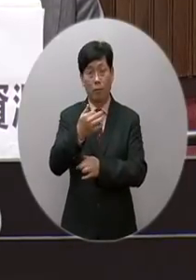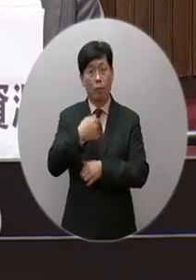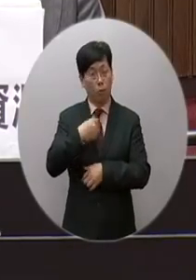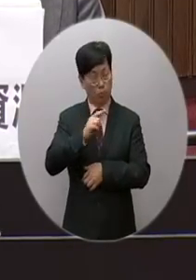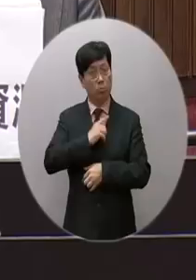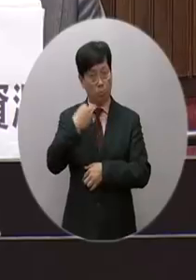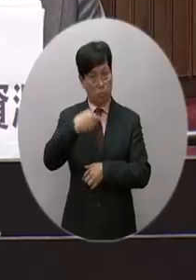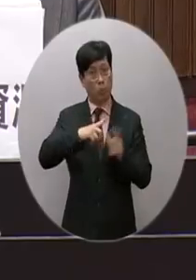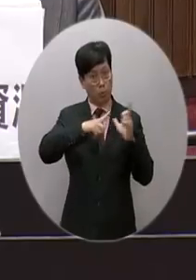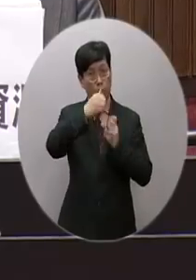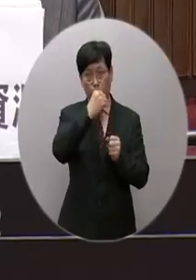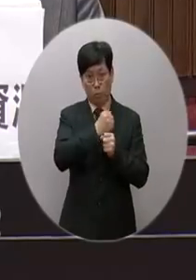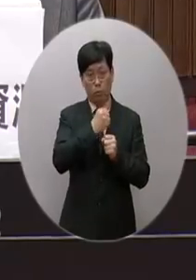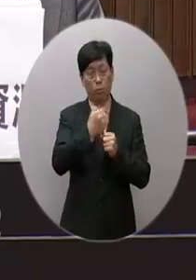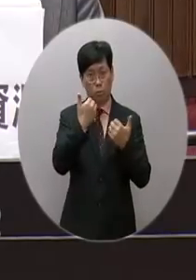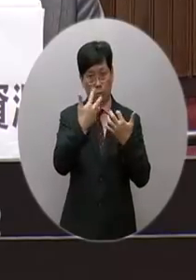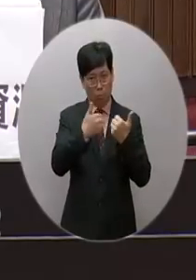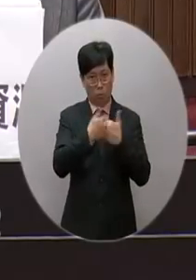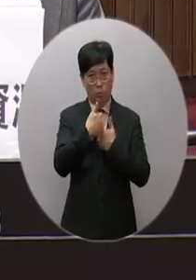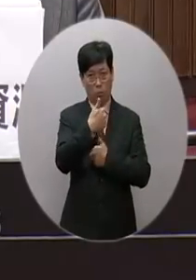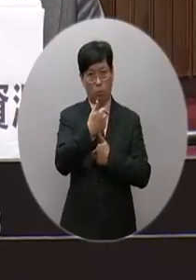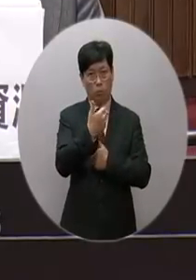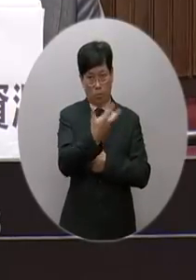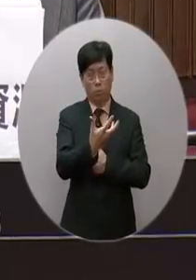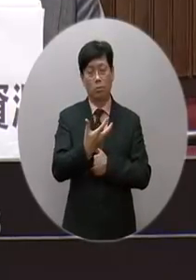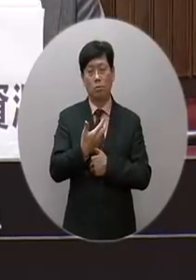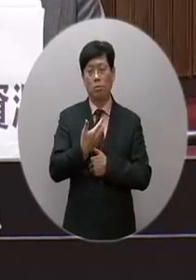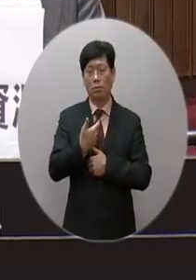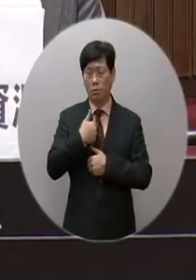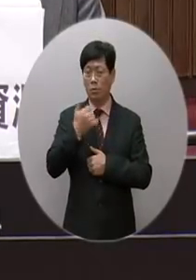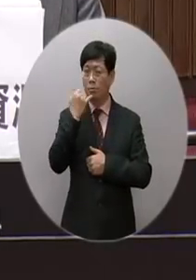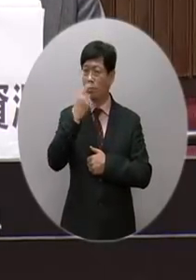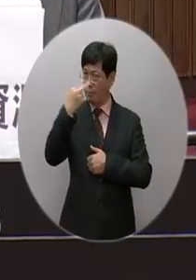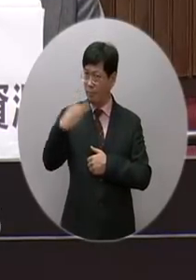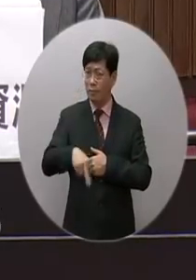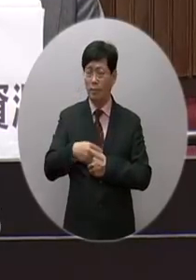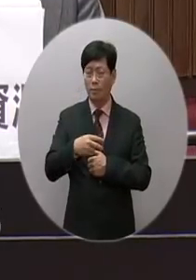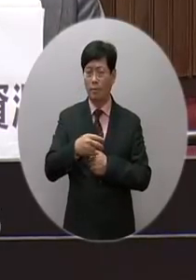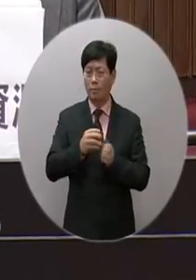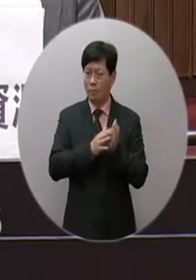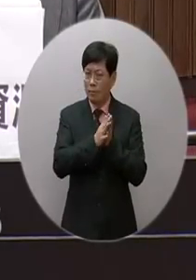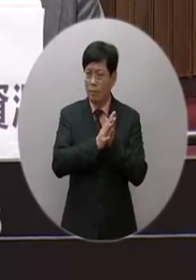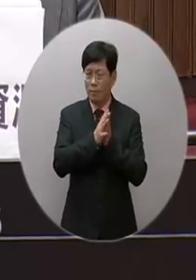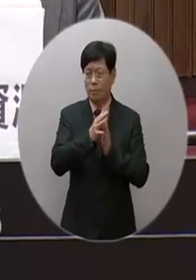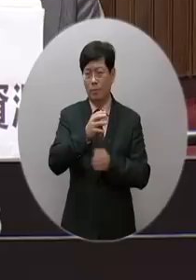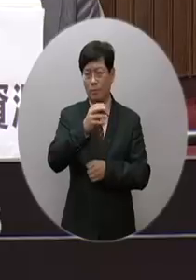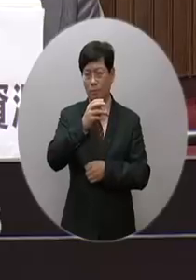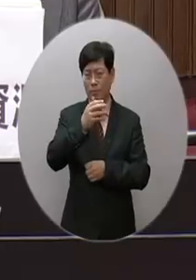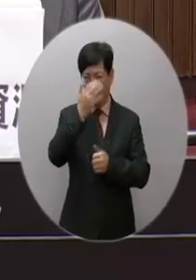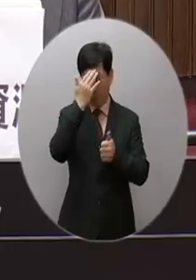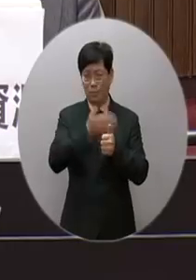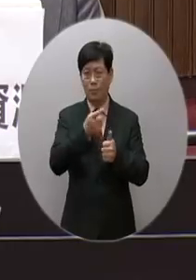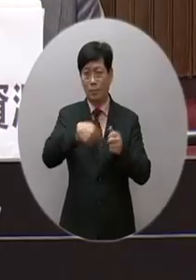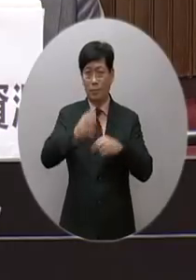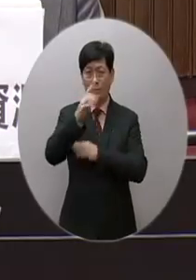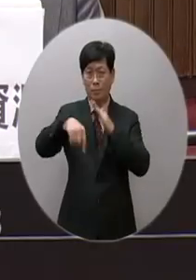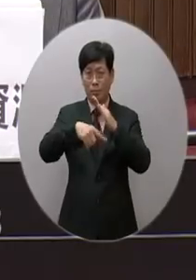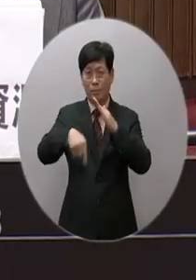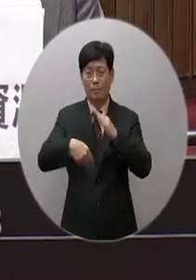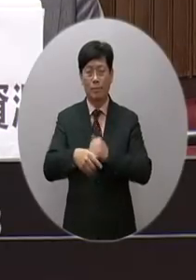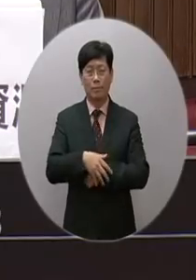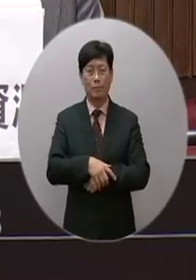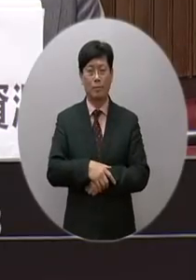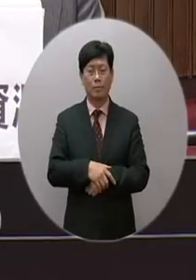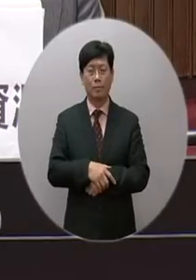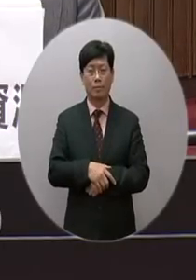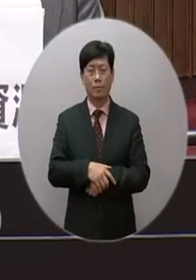场的这个机会就大。好，所以我是不是可以再度的请我们的这个行政院这边